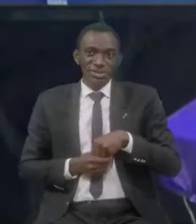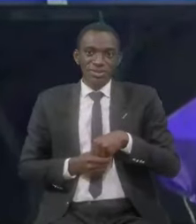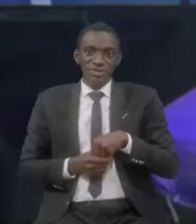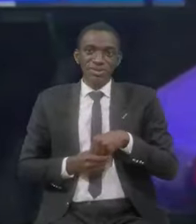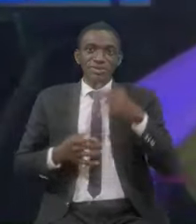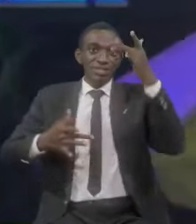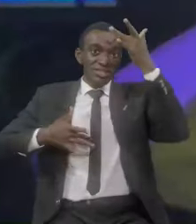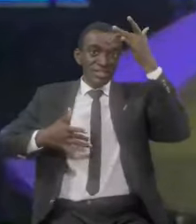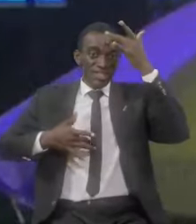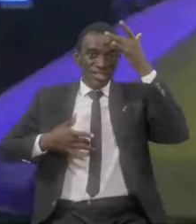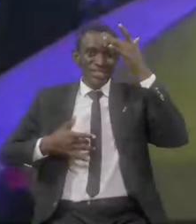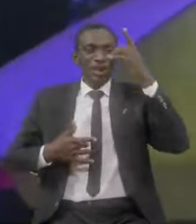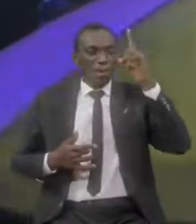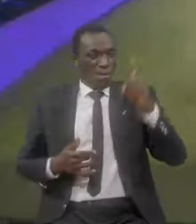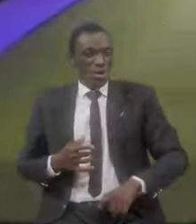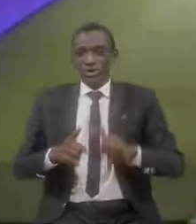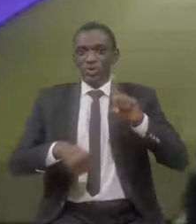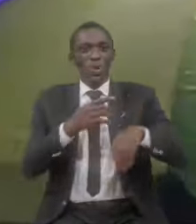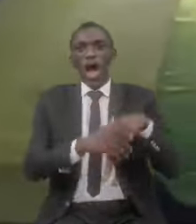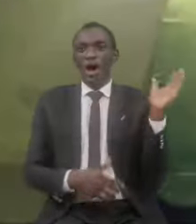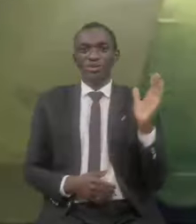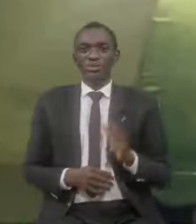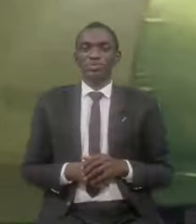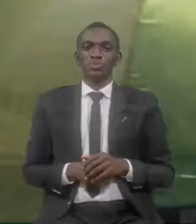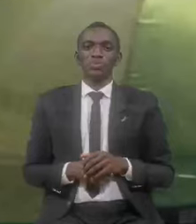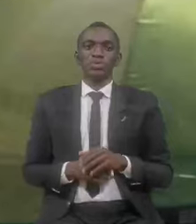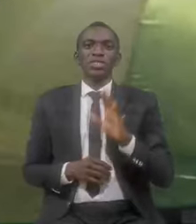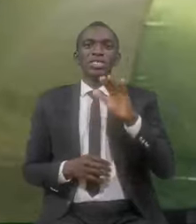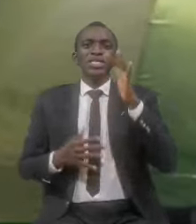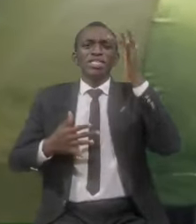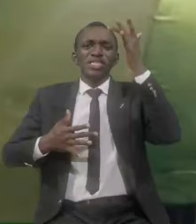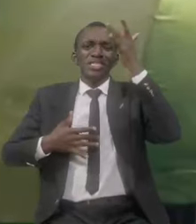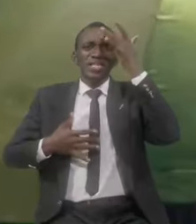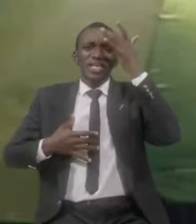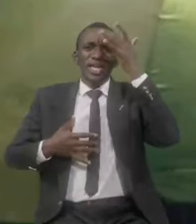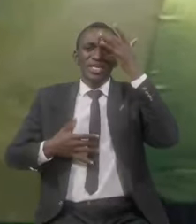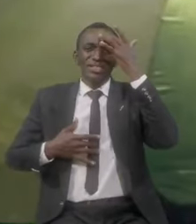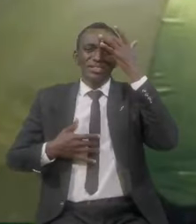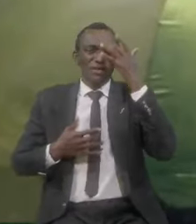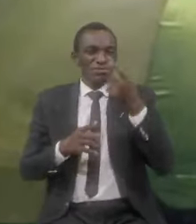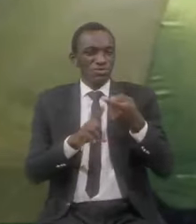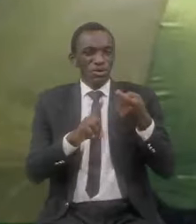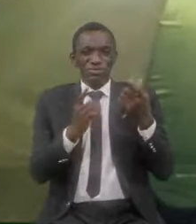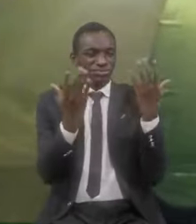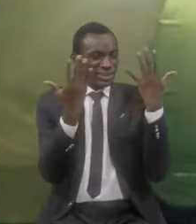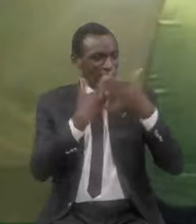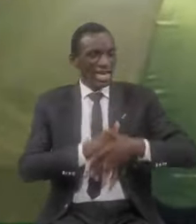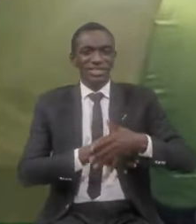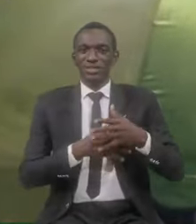La maladie doit sortir, va partir. La maladie est des ténèbres.